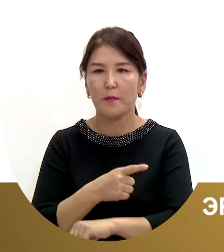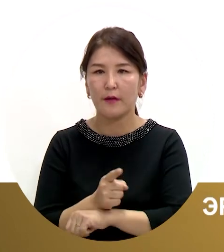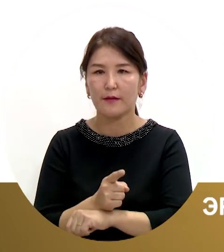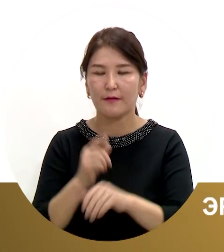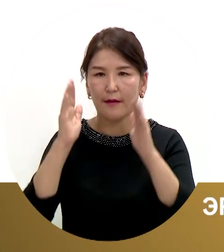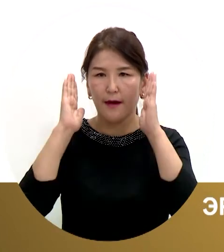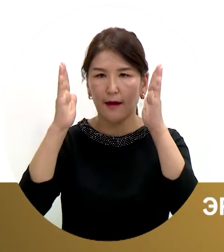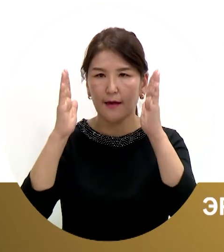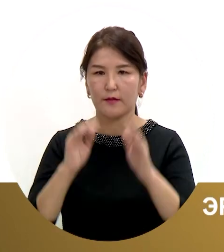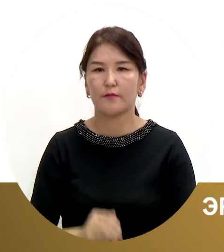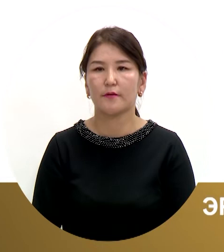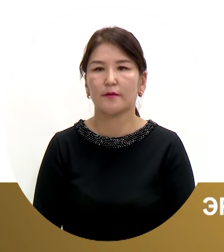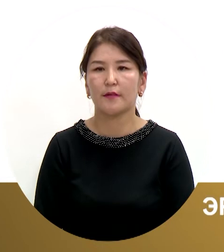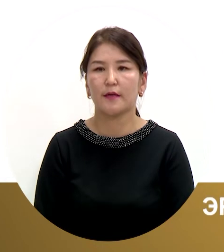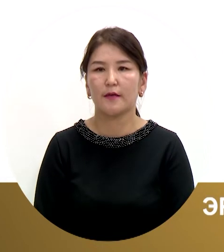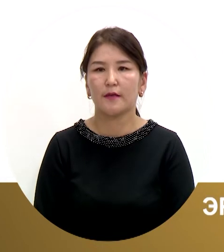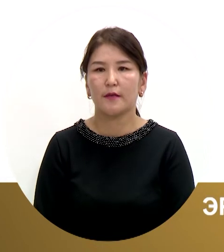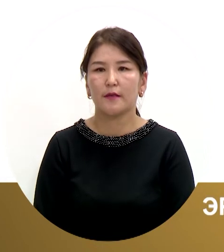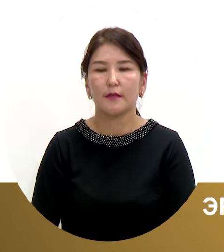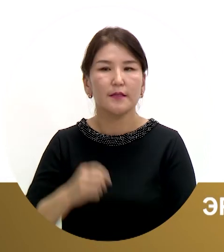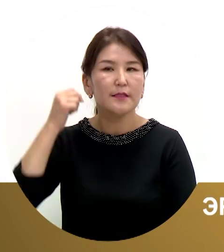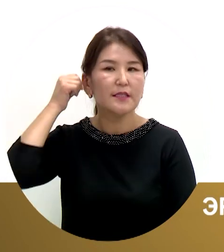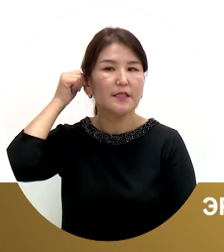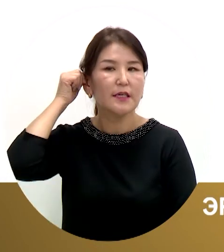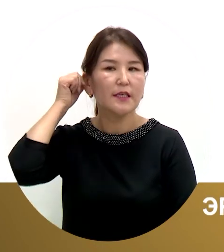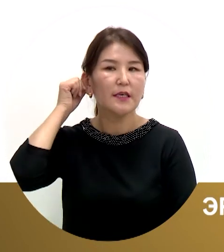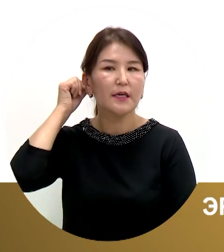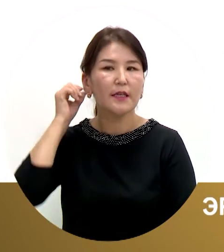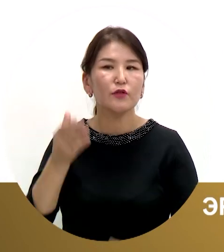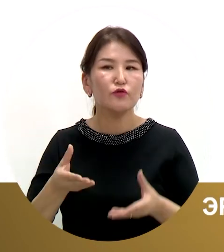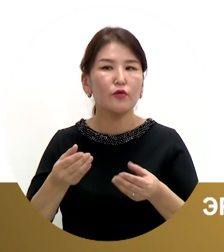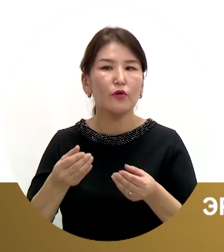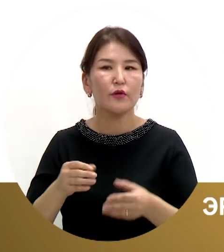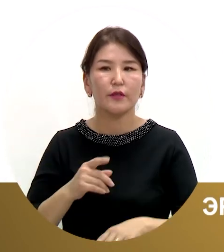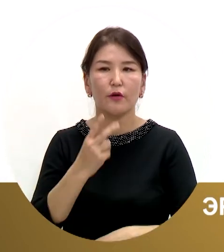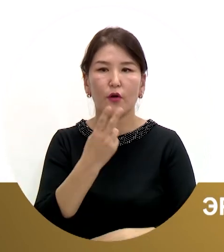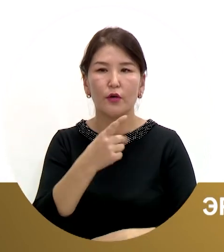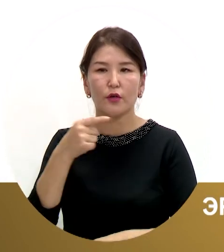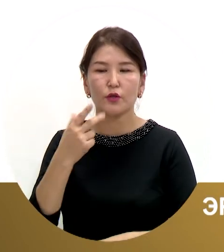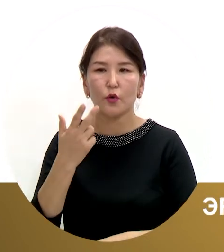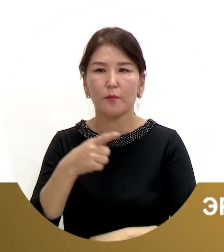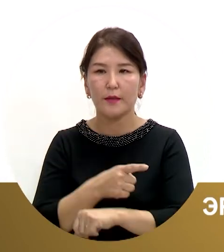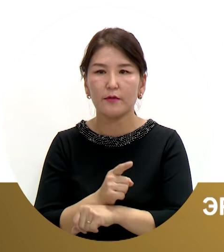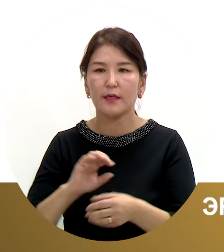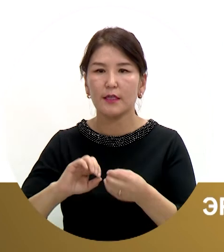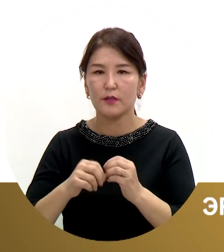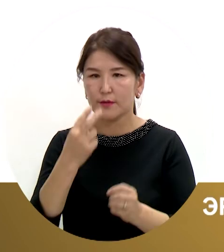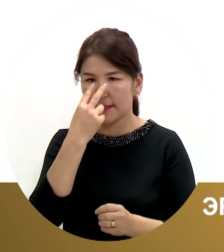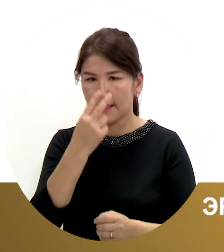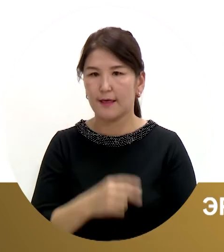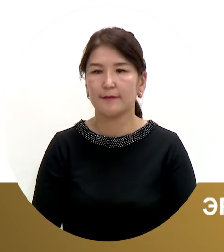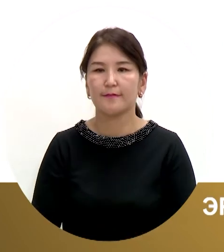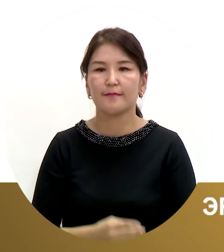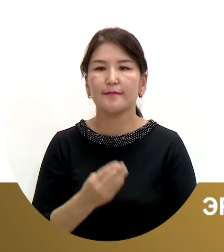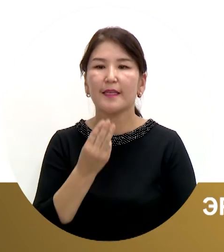зүйл төвлөрөх нь 2-3 минут хангалттай байдаг. За мөн чихний илдгийг зөөлөн даралтаар 2-3 минут хийгээд үзээрэй.